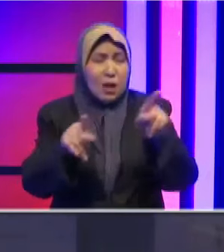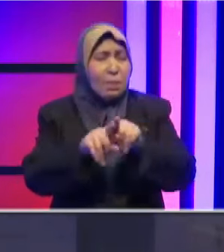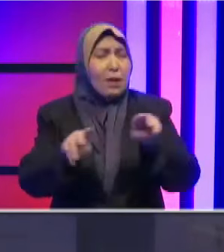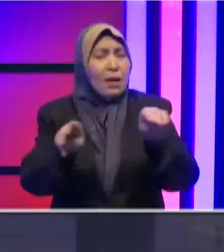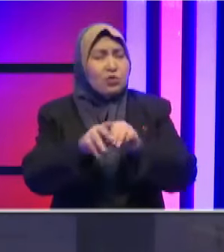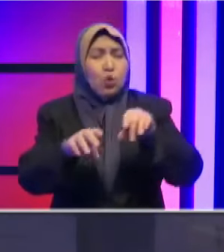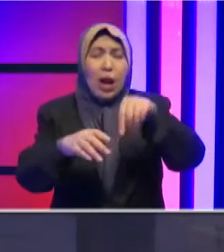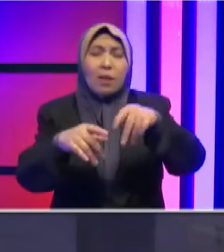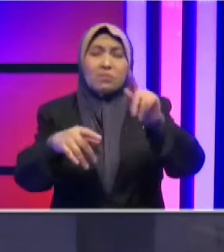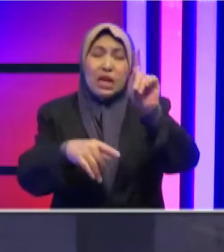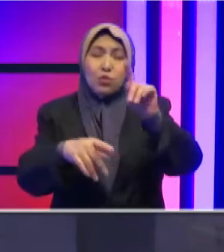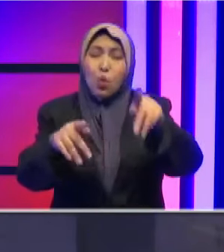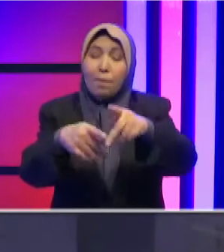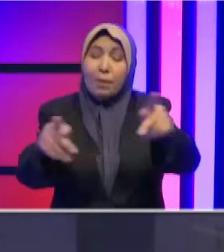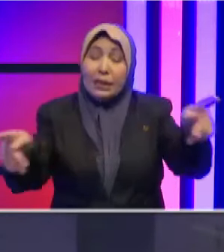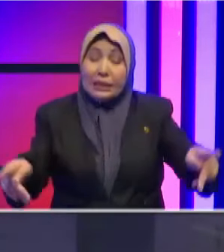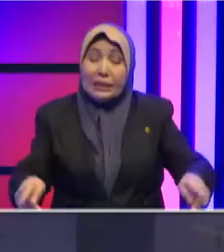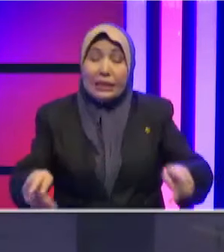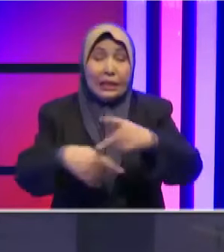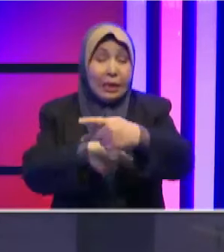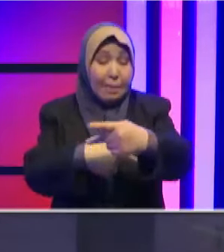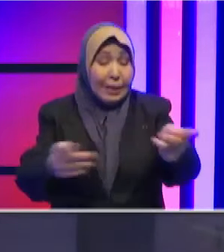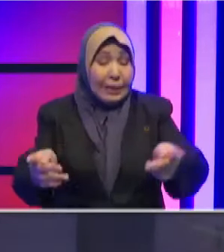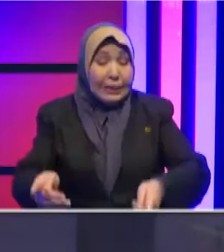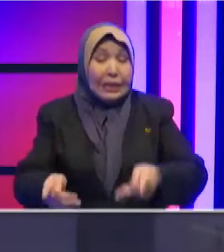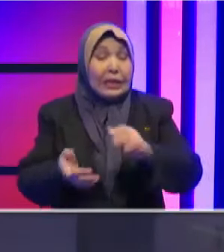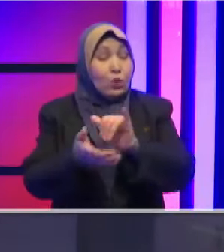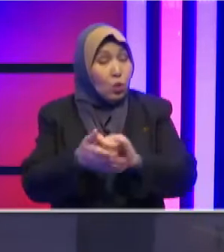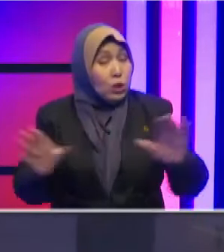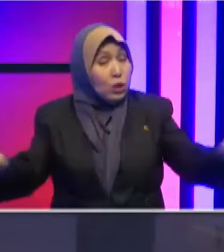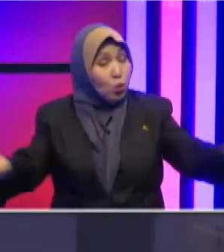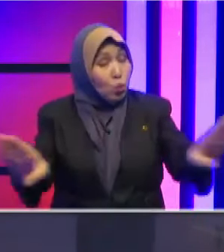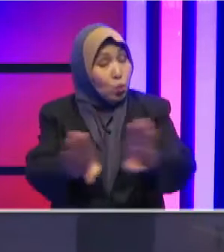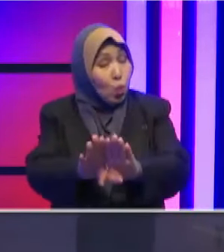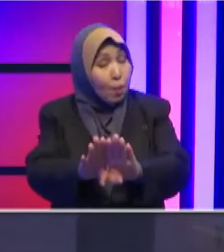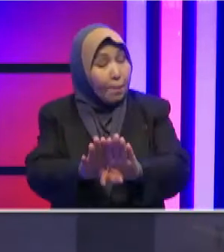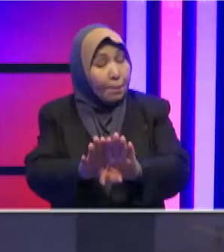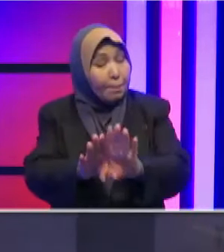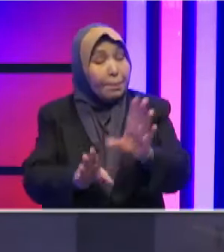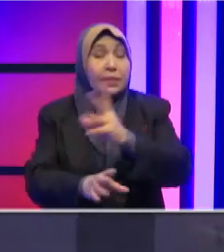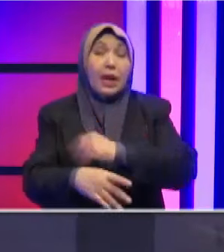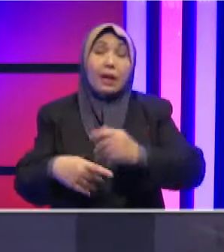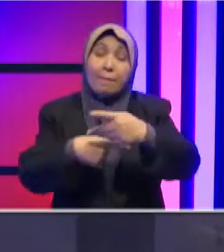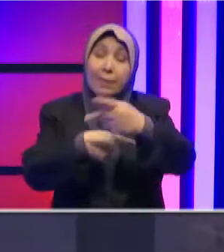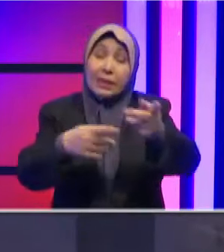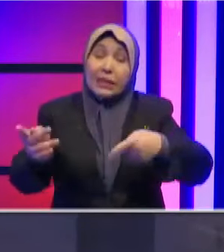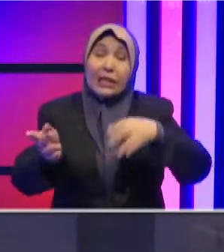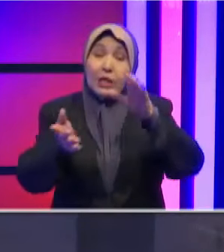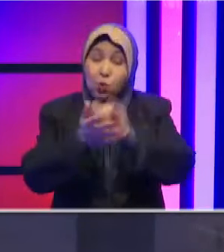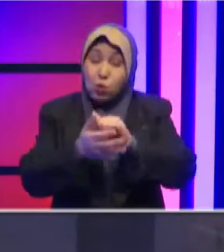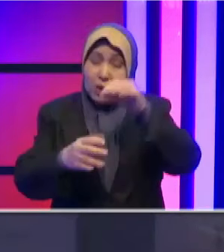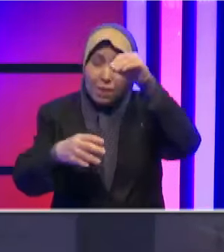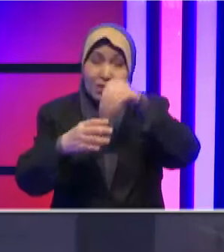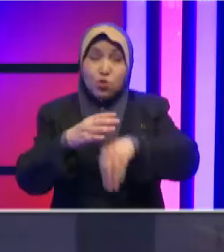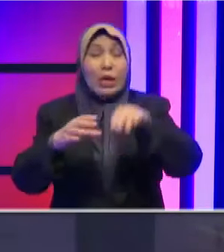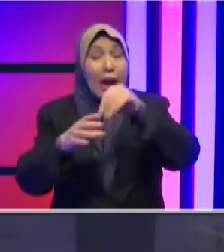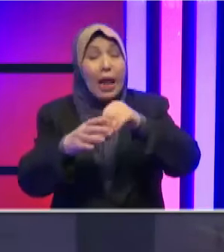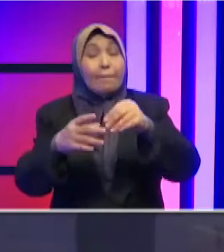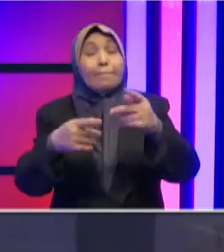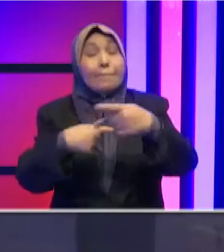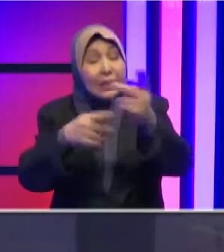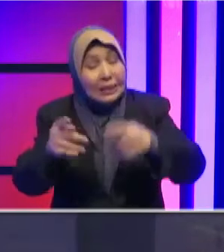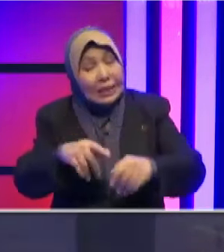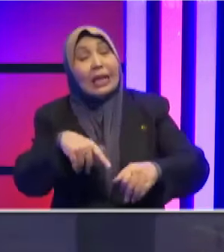suatu peti bila peti itu ditutup kemudian putih itu dimasukkan dalam peti yang